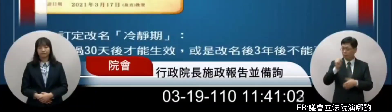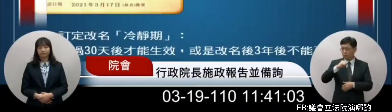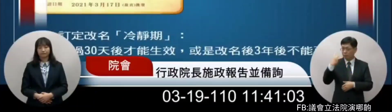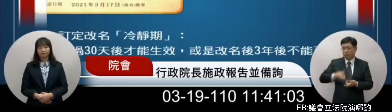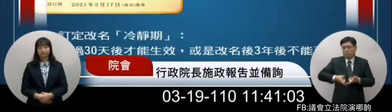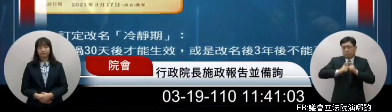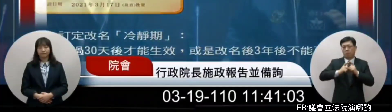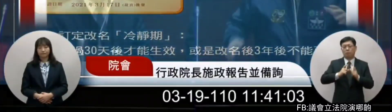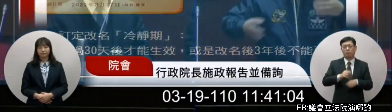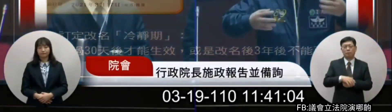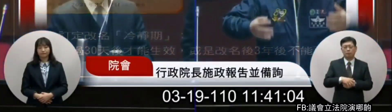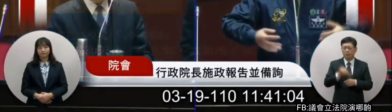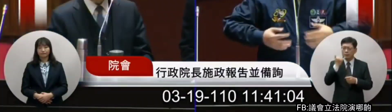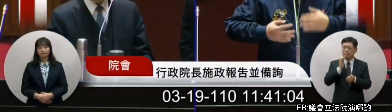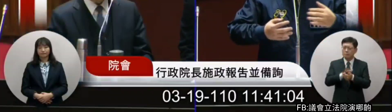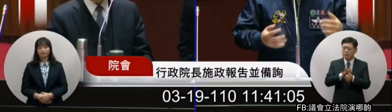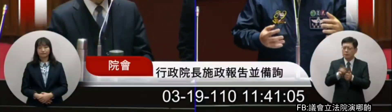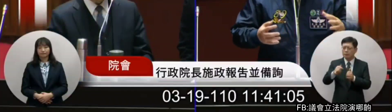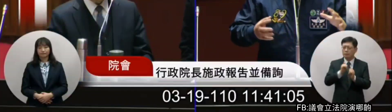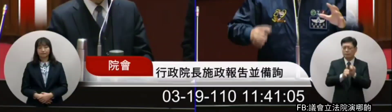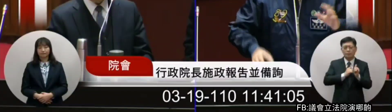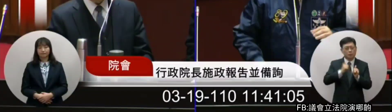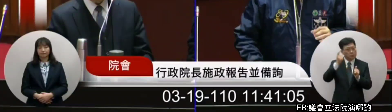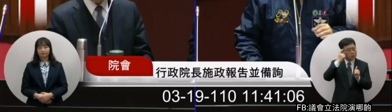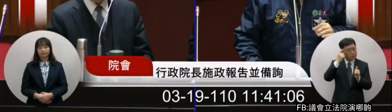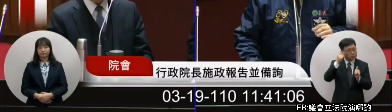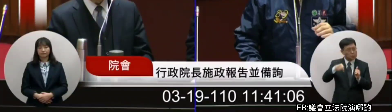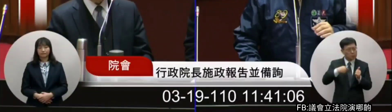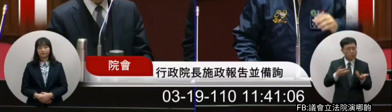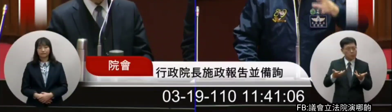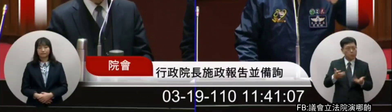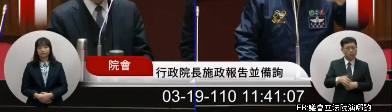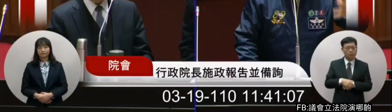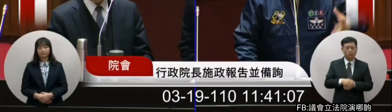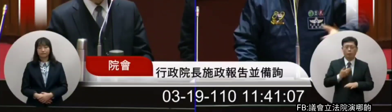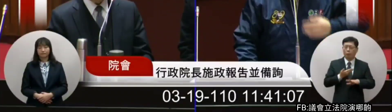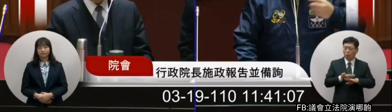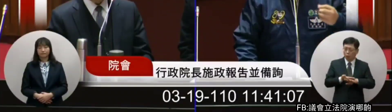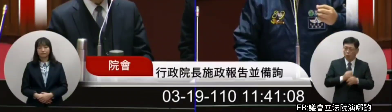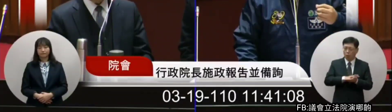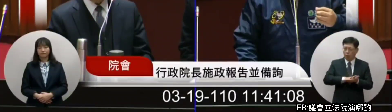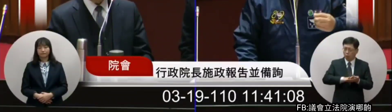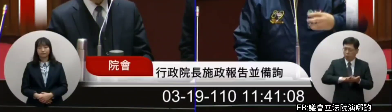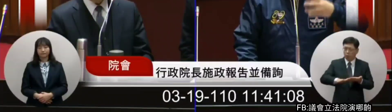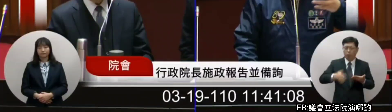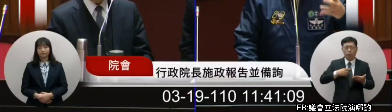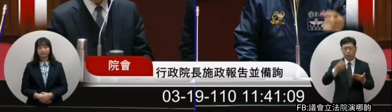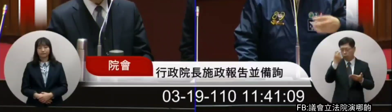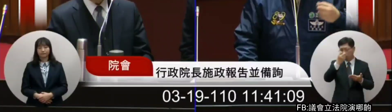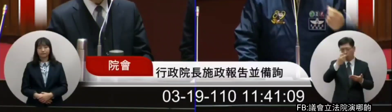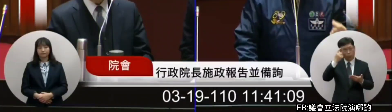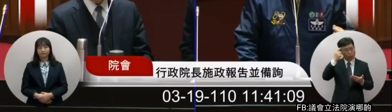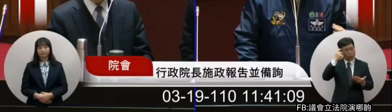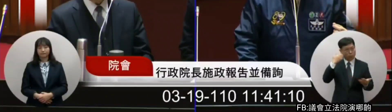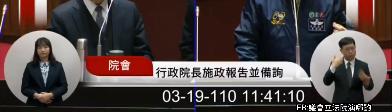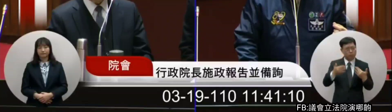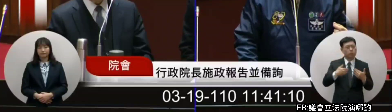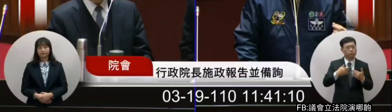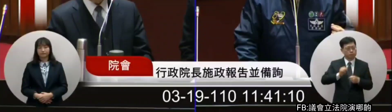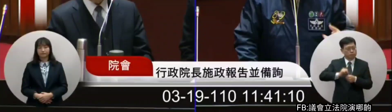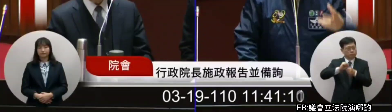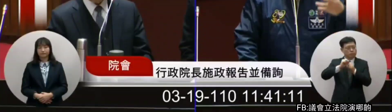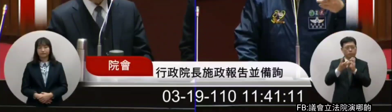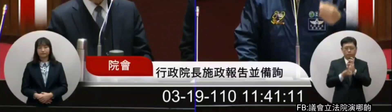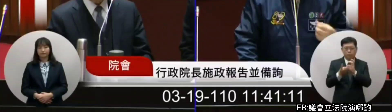可以再改的，可以让我们的民众把这一件事情啊，再来冷静一点，再来做多一点的思